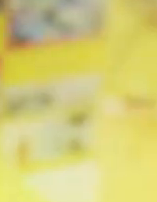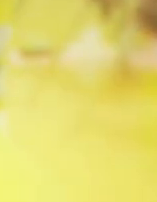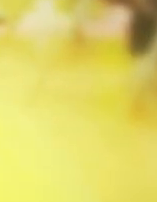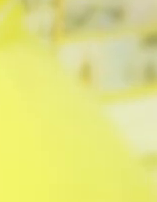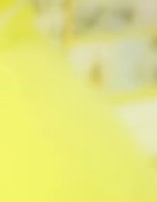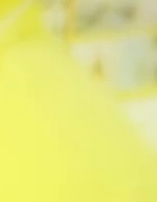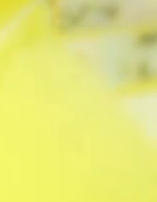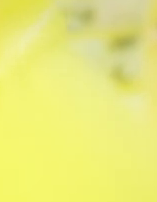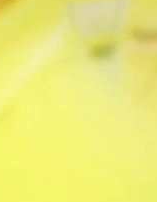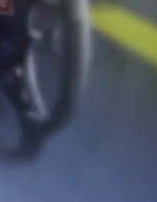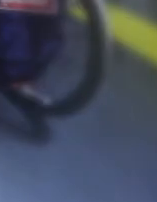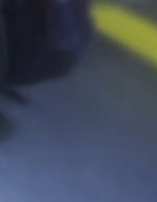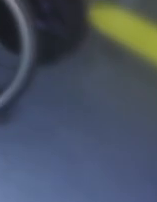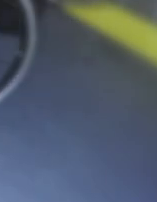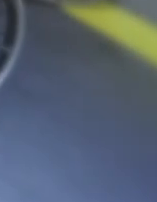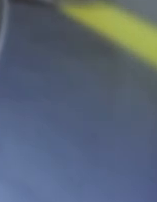ครับผม